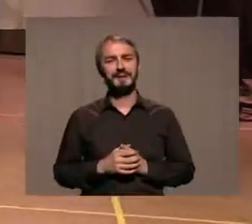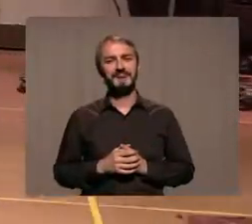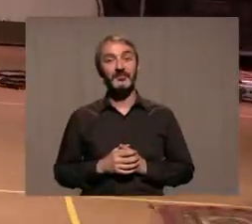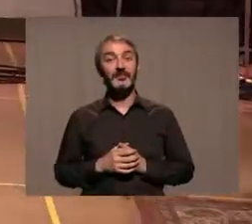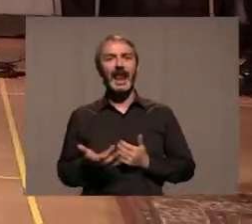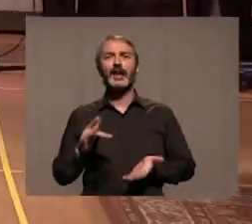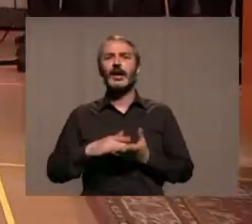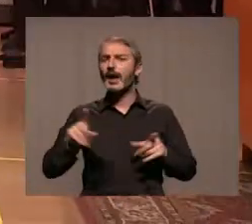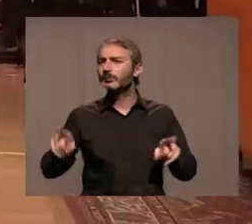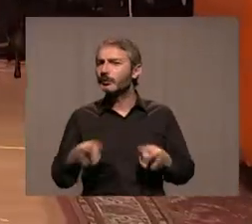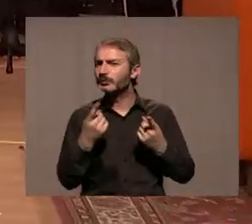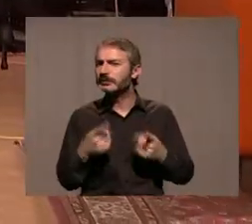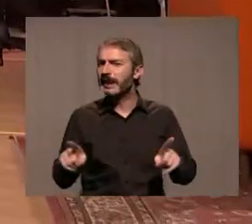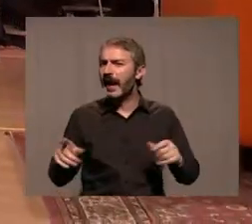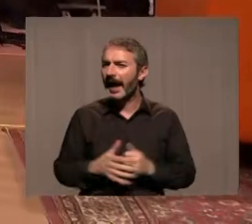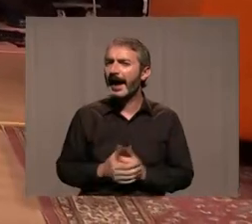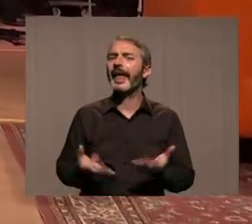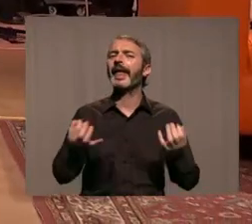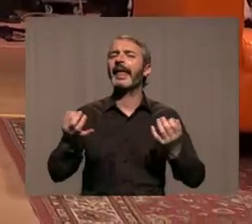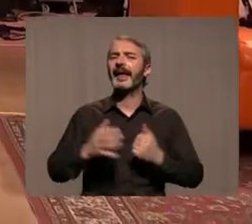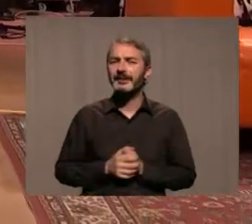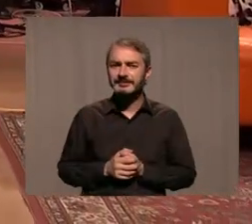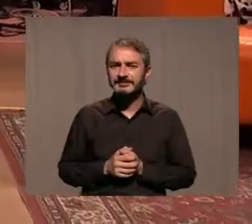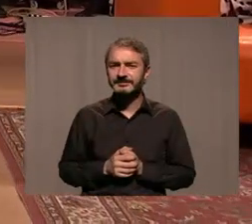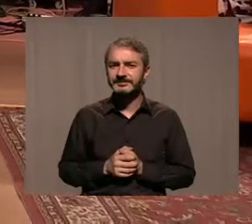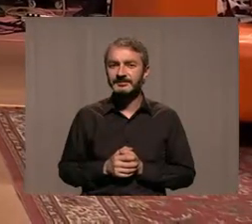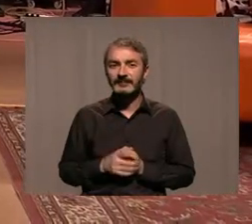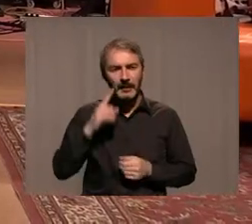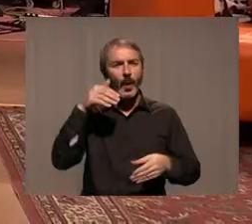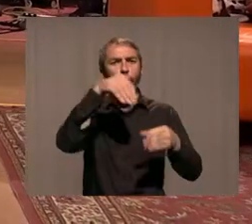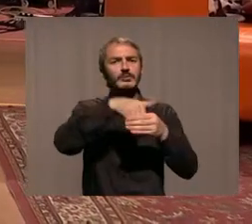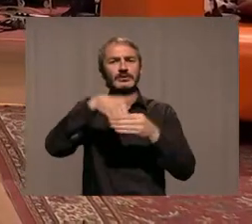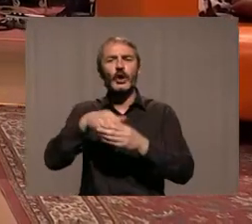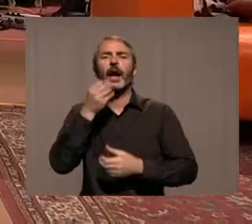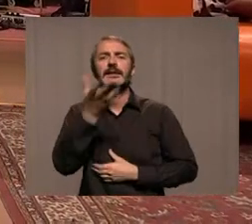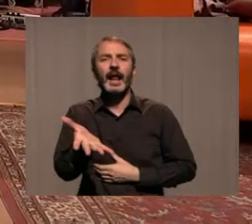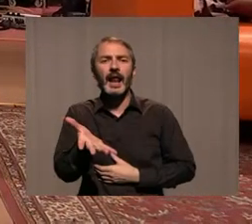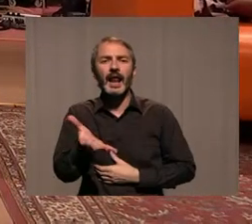la música, a veure qui tenim. Les votacions. Les votacions, com les tenim?